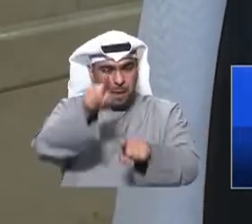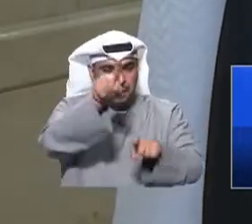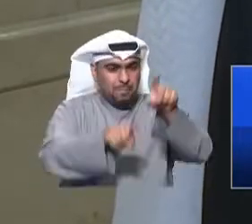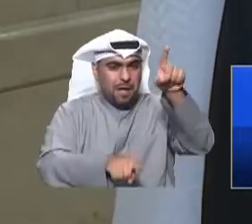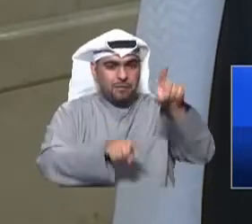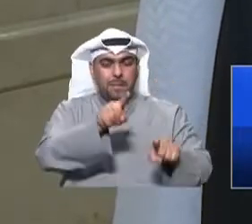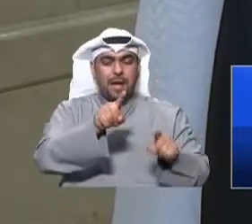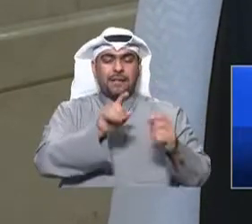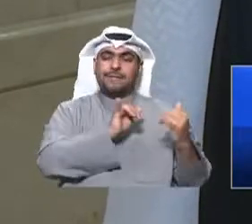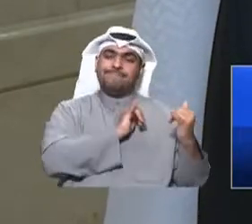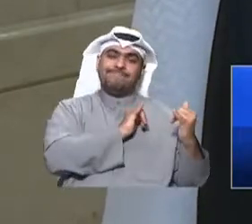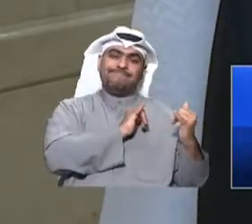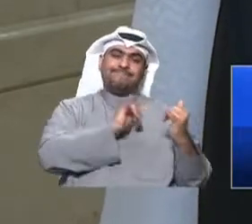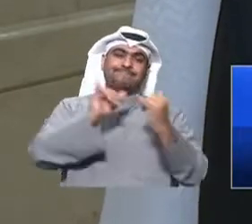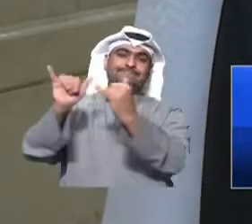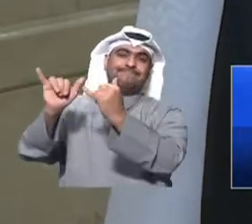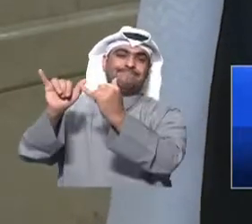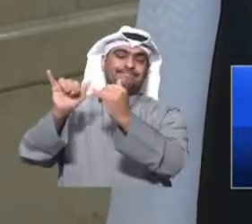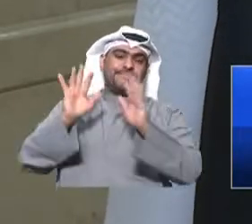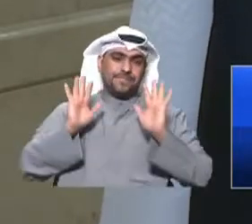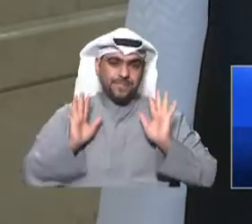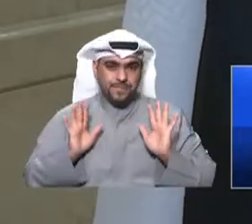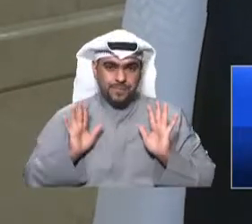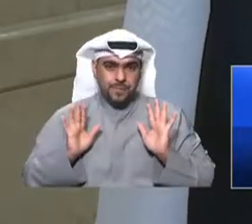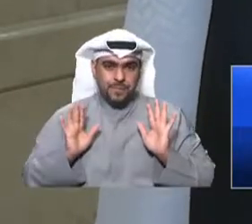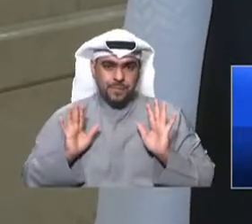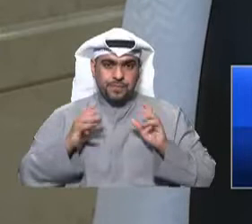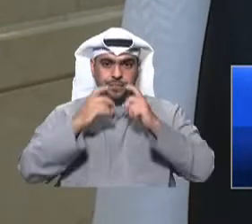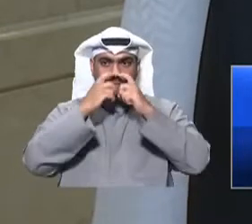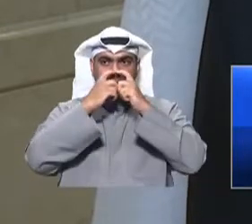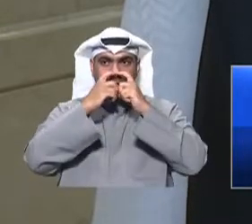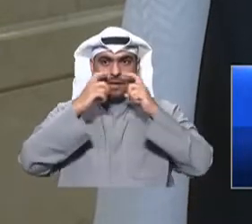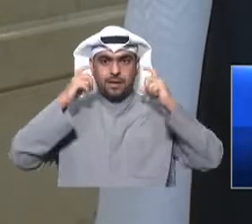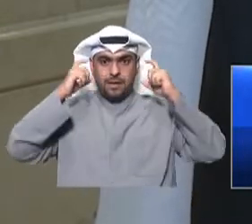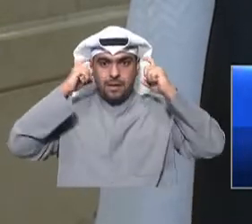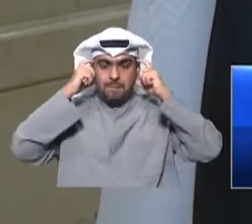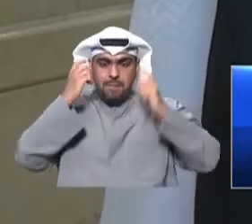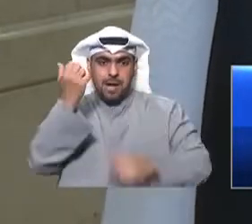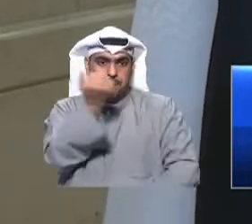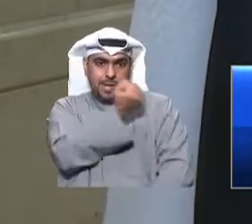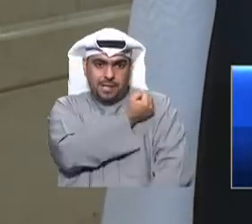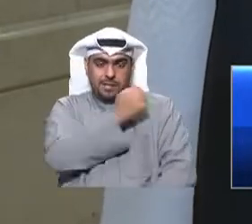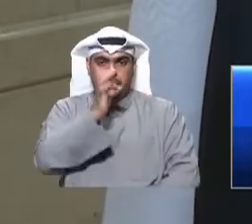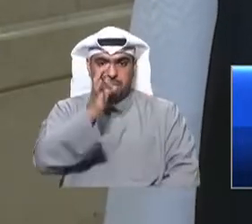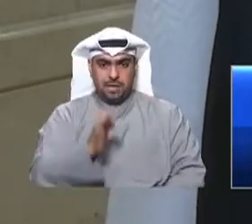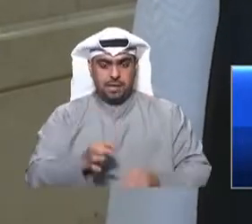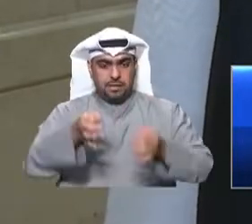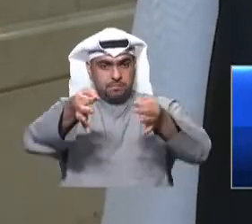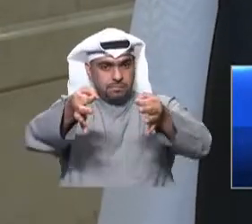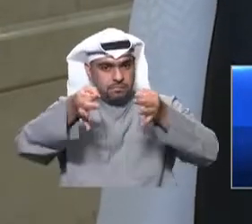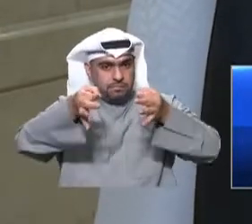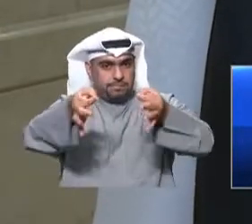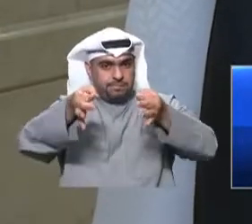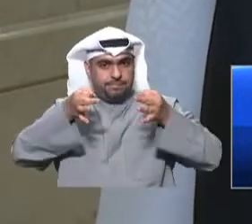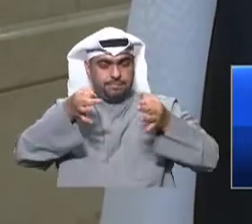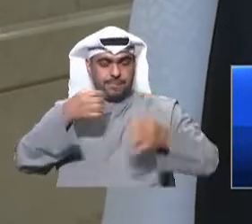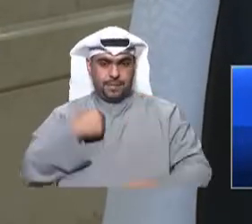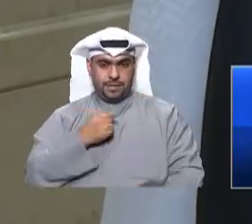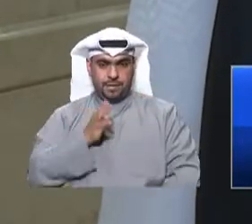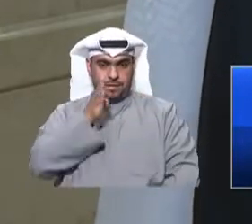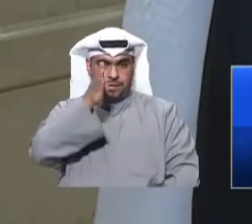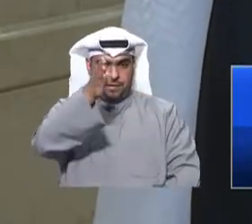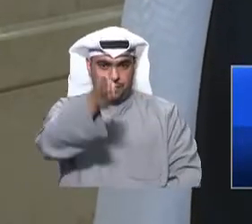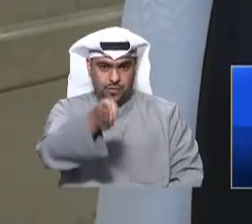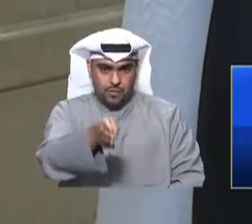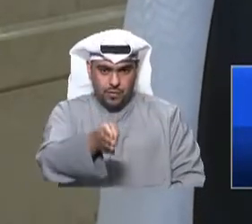تطبيق الاشتراطات الصحية. لذلك كان لزاما علينا تشديد هذه الاشتراطات. راح نبلغ